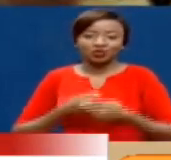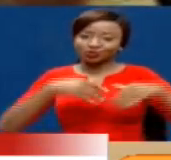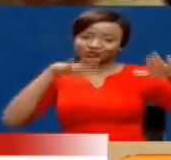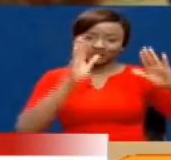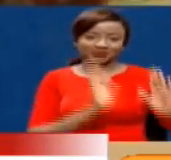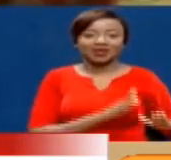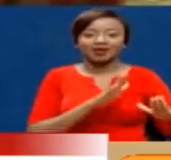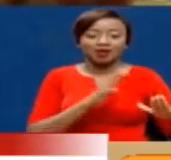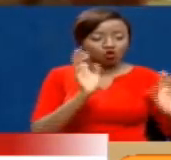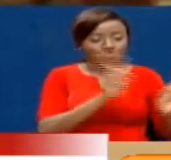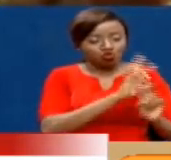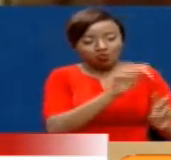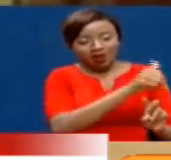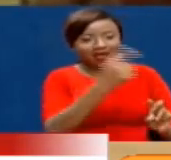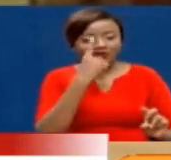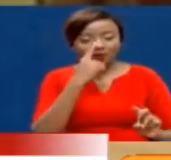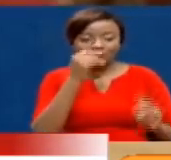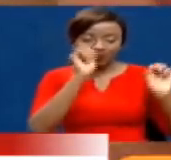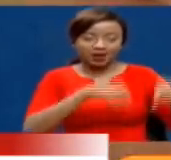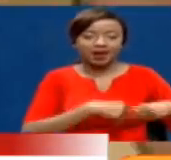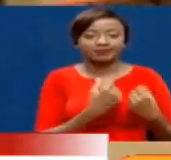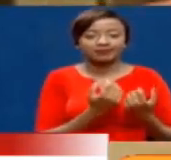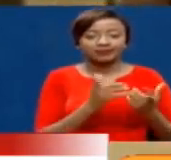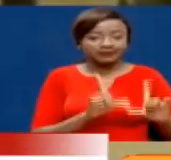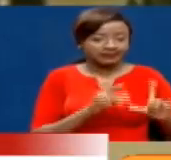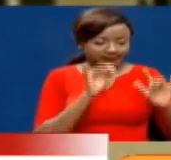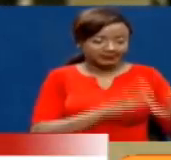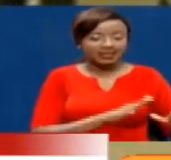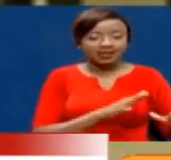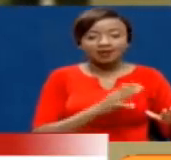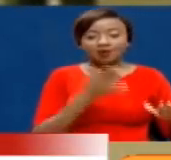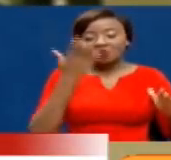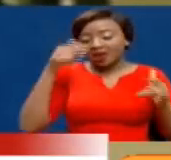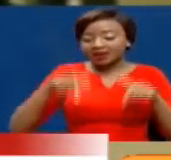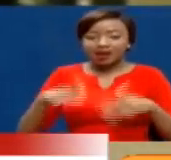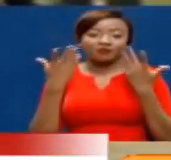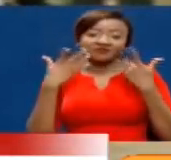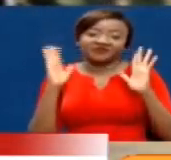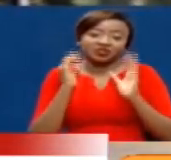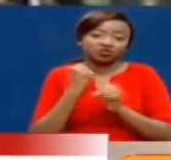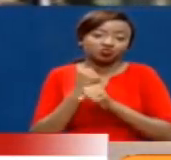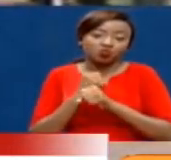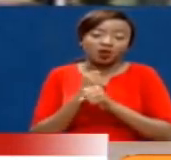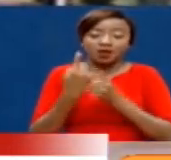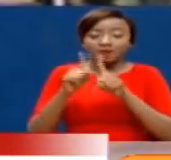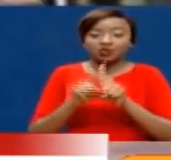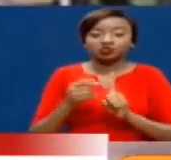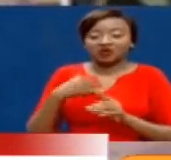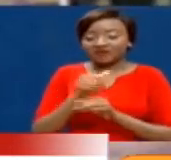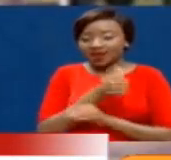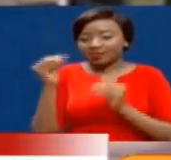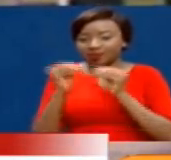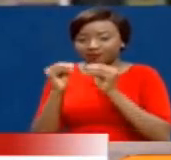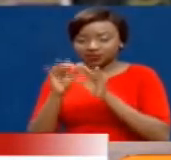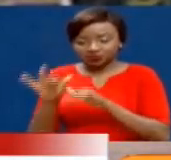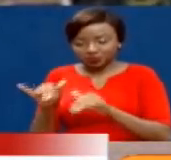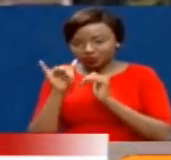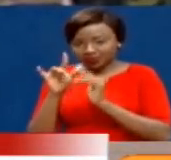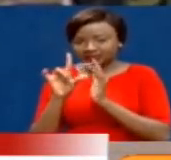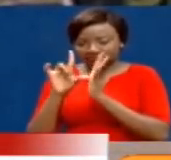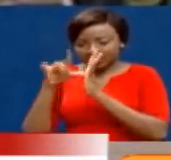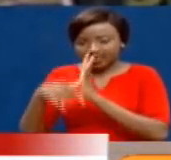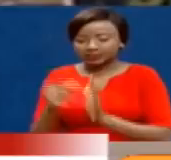basi kuweza kutafuta makao mbadala. Manake kwa sasa shughuli zimekamilika, lakini kuna kikao cha mwisho ambacho tunasubiri kwa